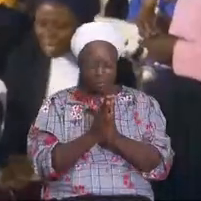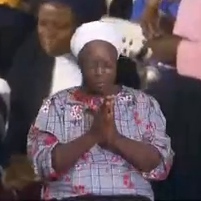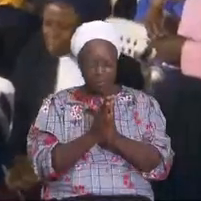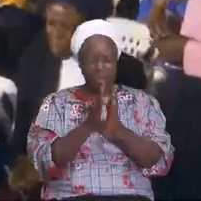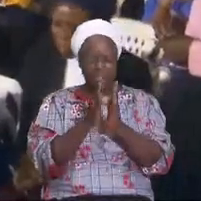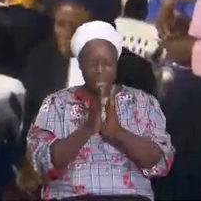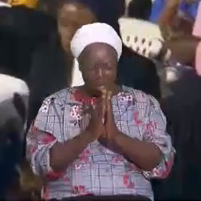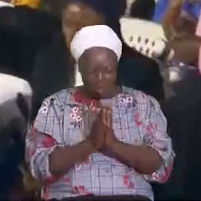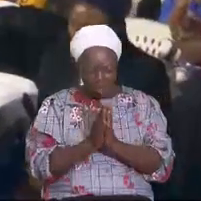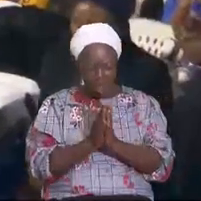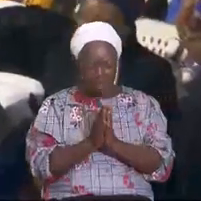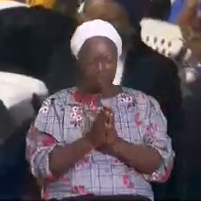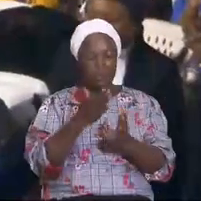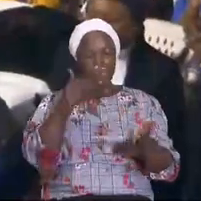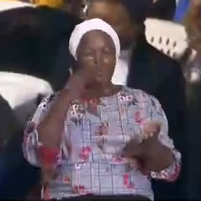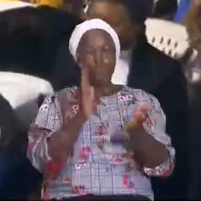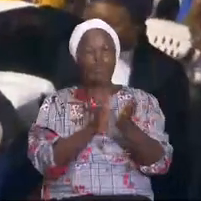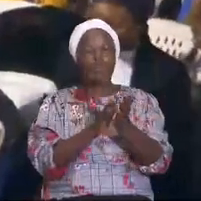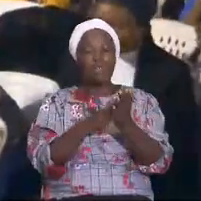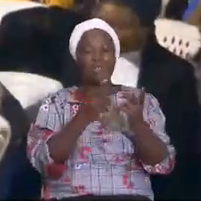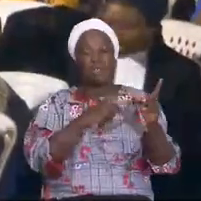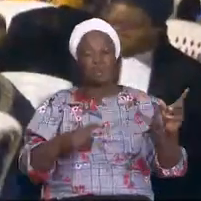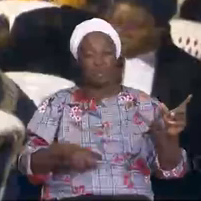Au nom de Jésus, nous prions.